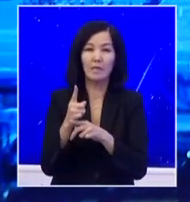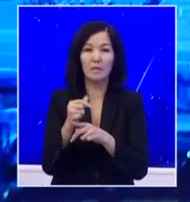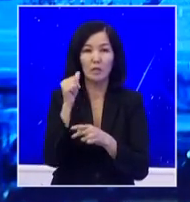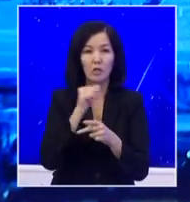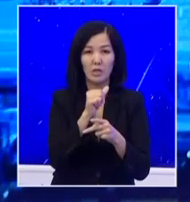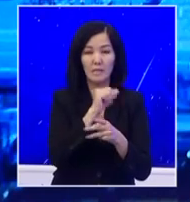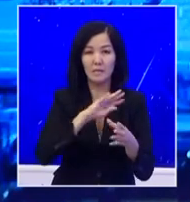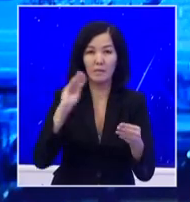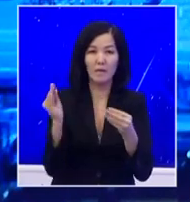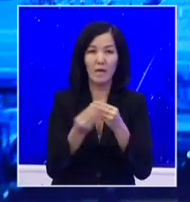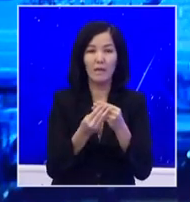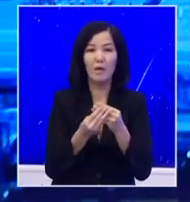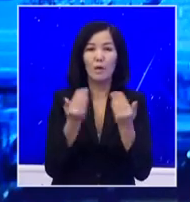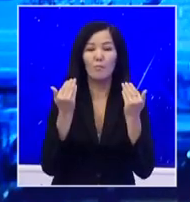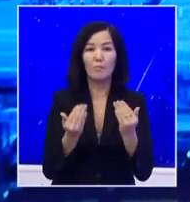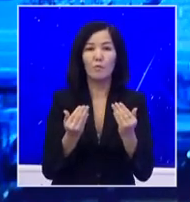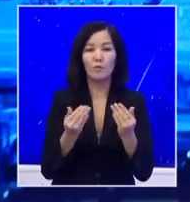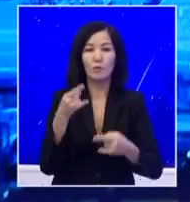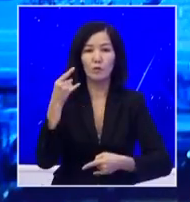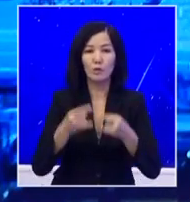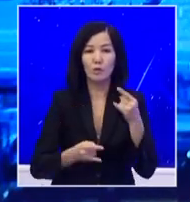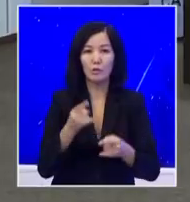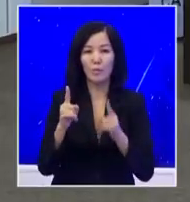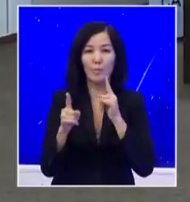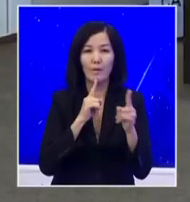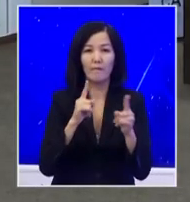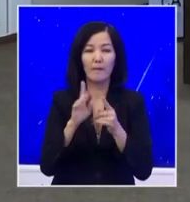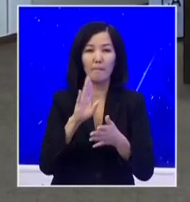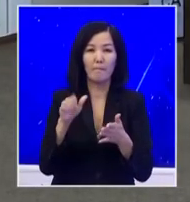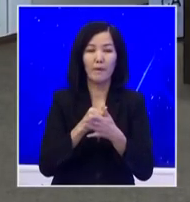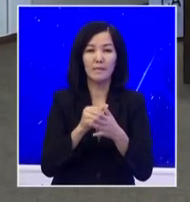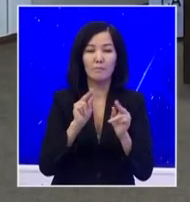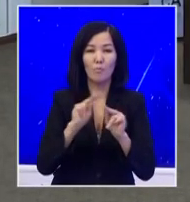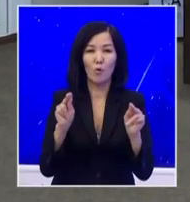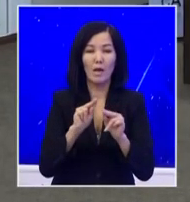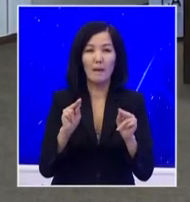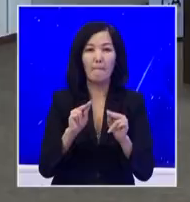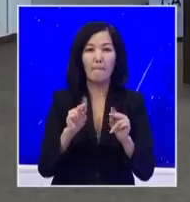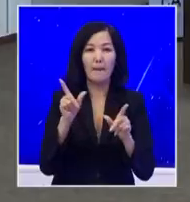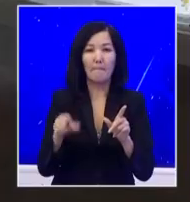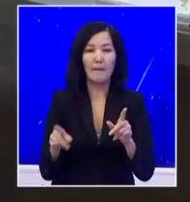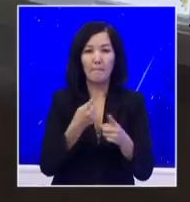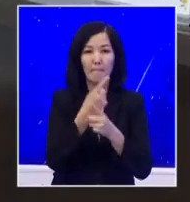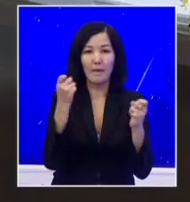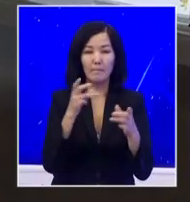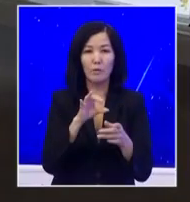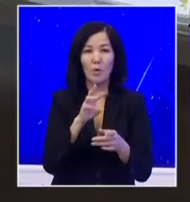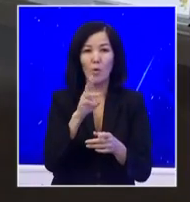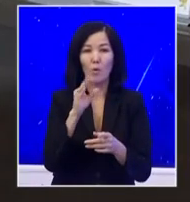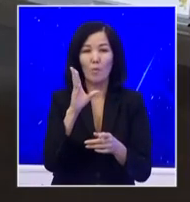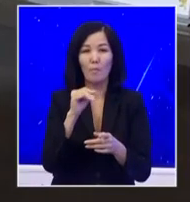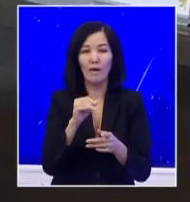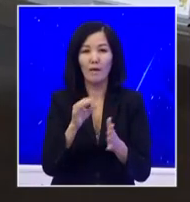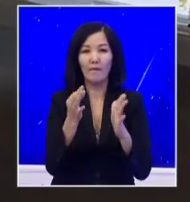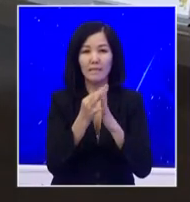талпынғандар. Бұл туралы Жетісу медиа алаңында өткен брифингте өңірдің бас мұғалімі мәлімдеді. Майгүл Омарова ақпарынша, бұл жолғы